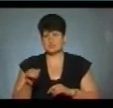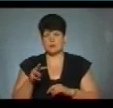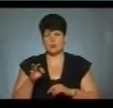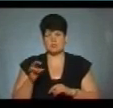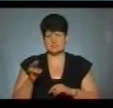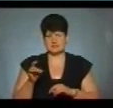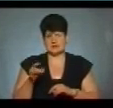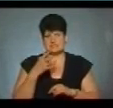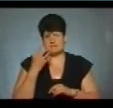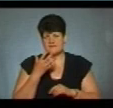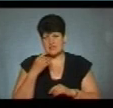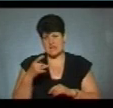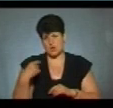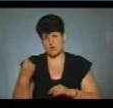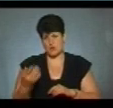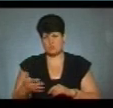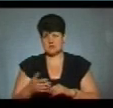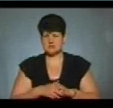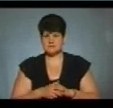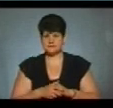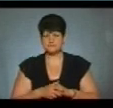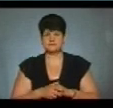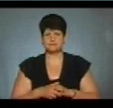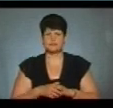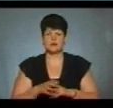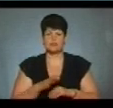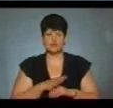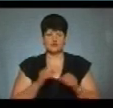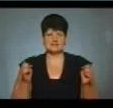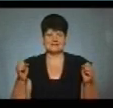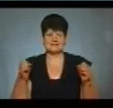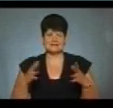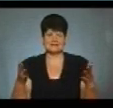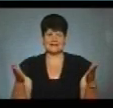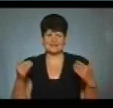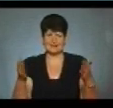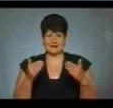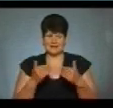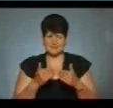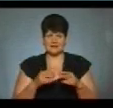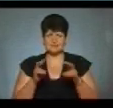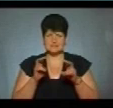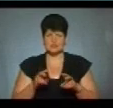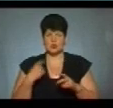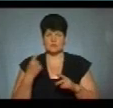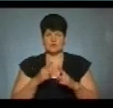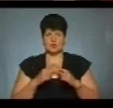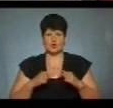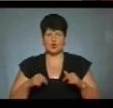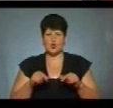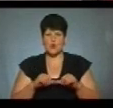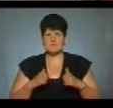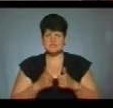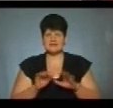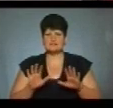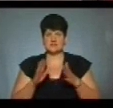Монастирського, південних районів області. Було скликане позачергове засідання обласної комісії з надзвичайної